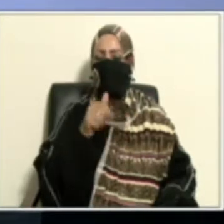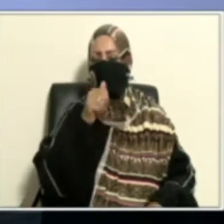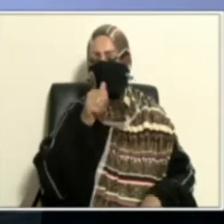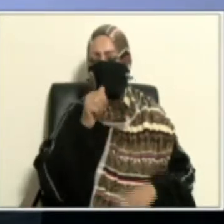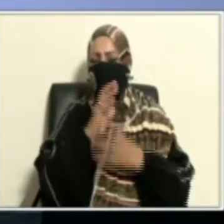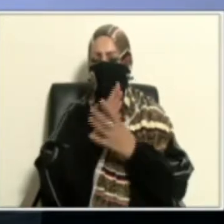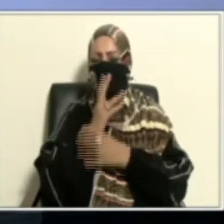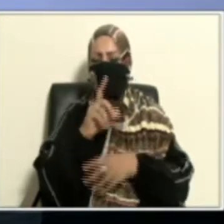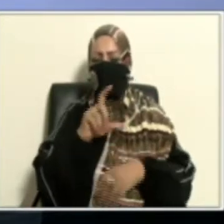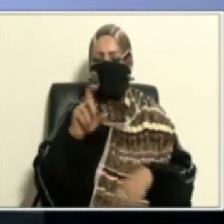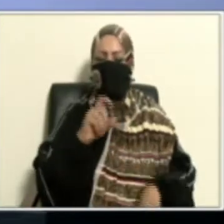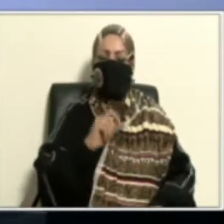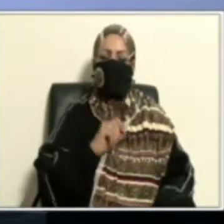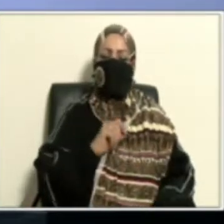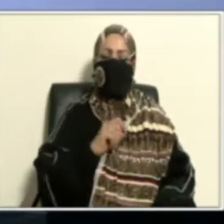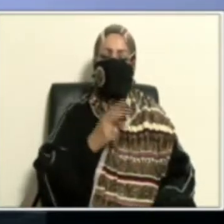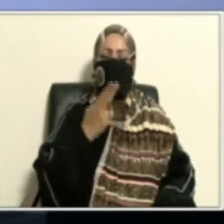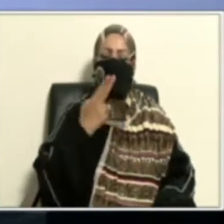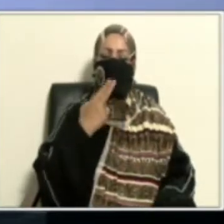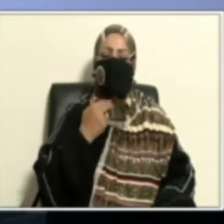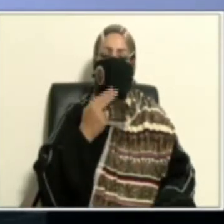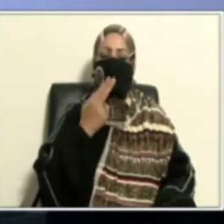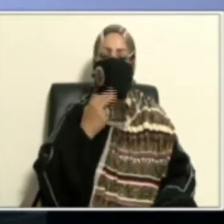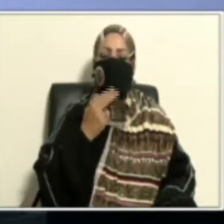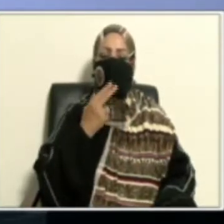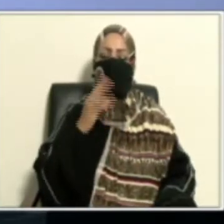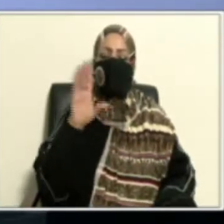فيها. ما يبقى في